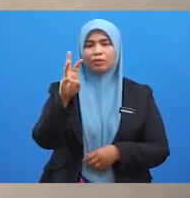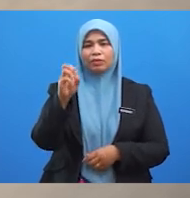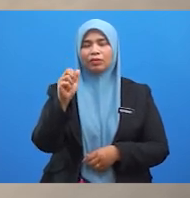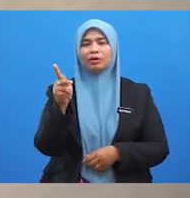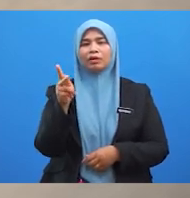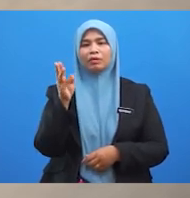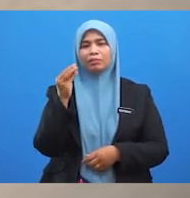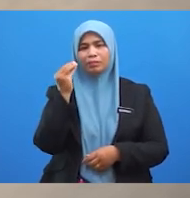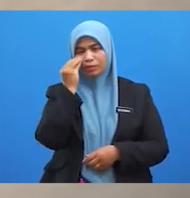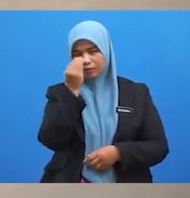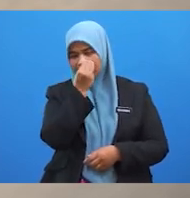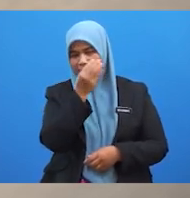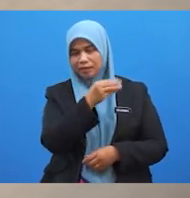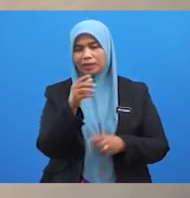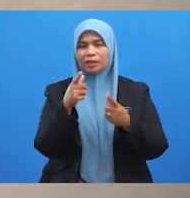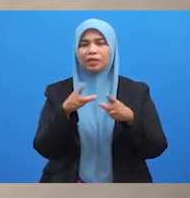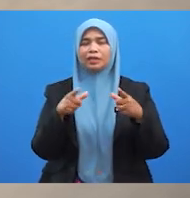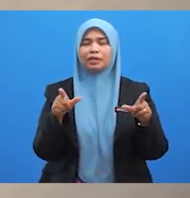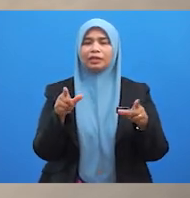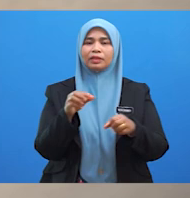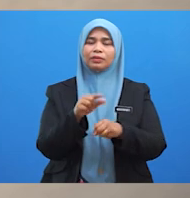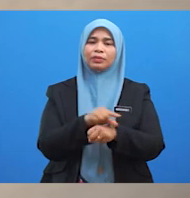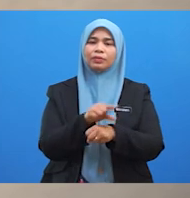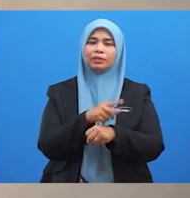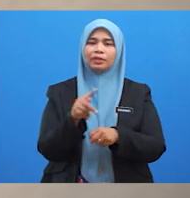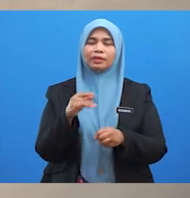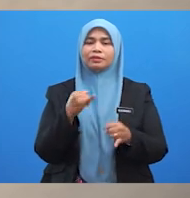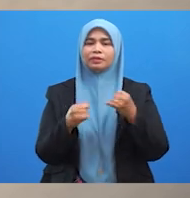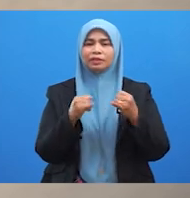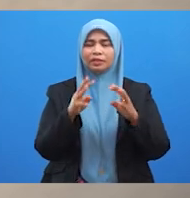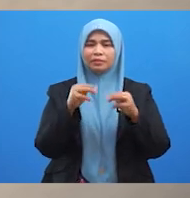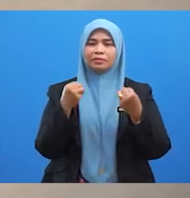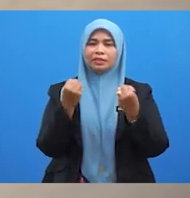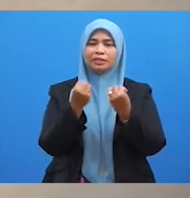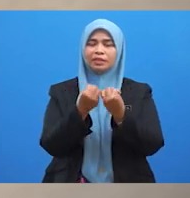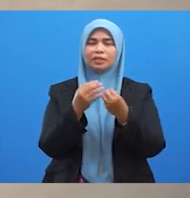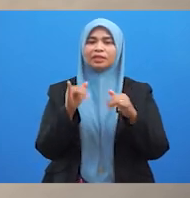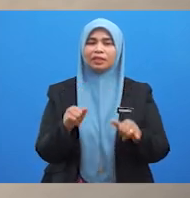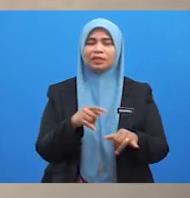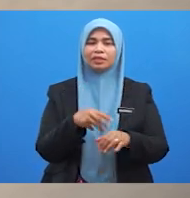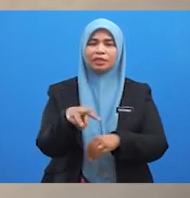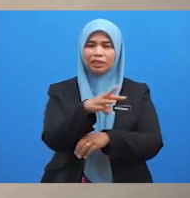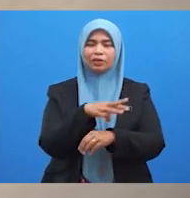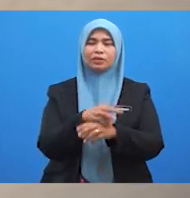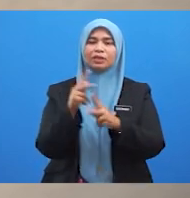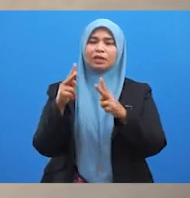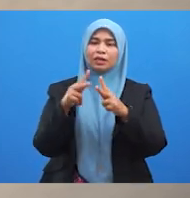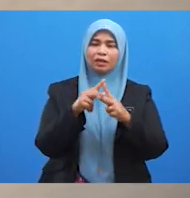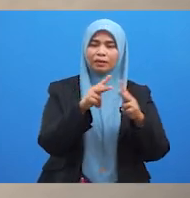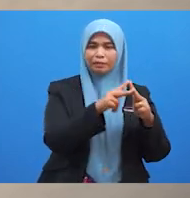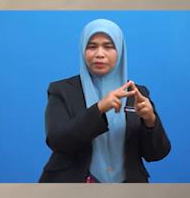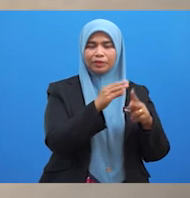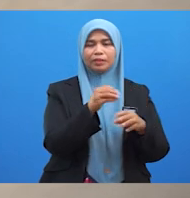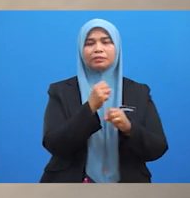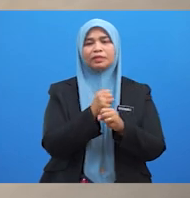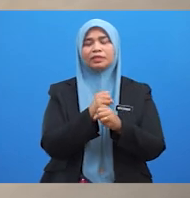bunga dan lain-lain digunakan jika masyarakat itu tinggal di kawasan kampung dan